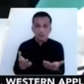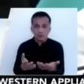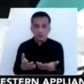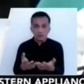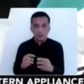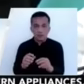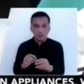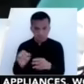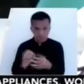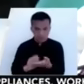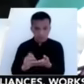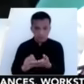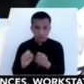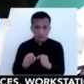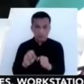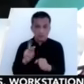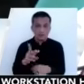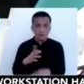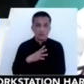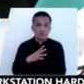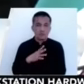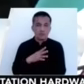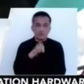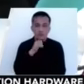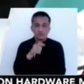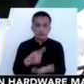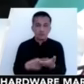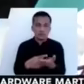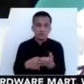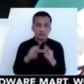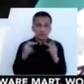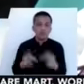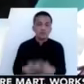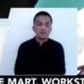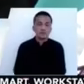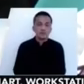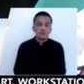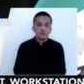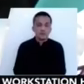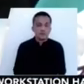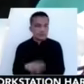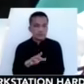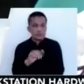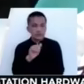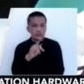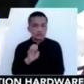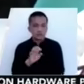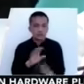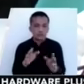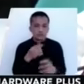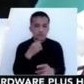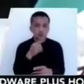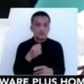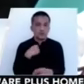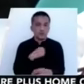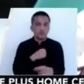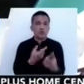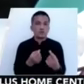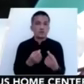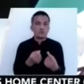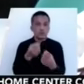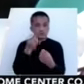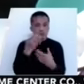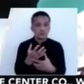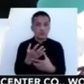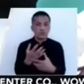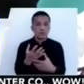na hindi nyo po i-discuss po sa public? Miss Alice, please do not tell the senators what to do with the information na